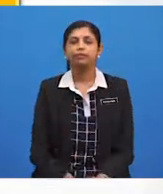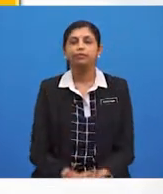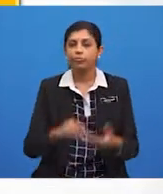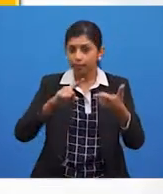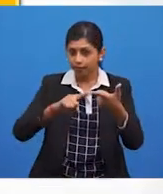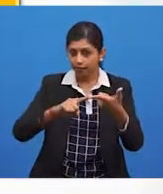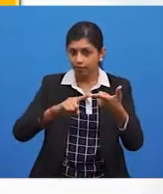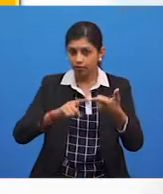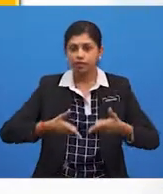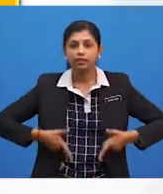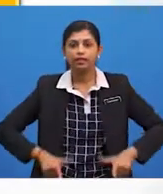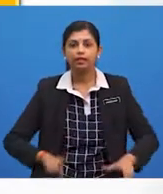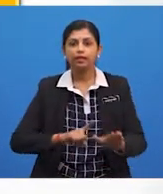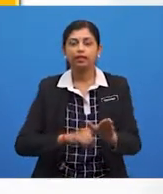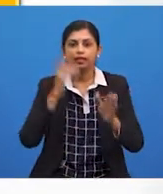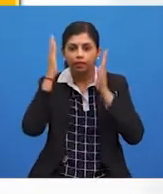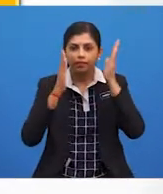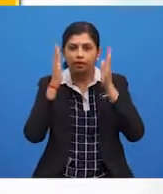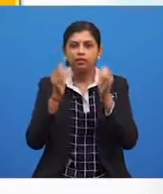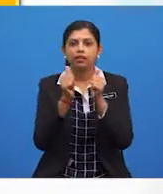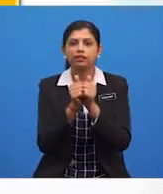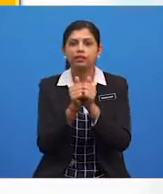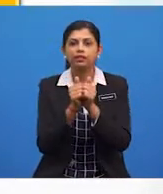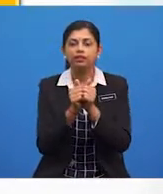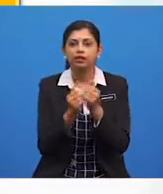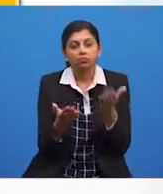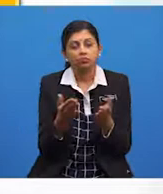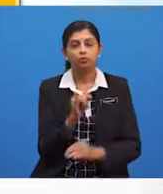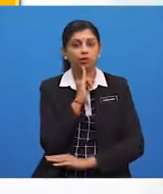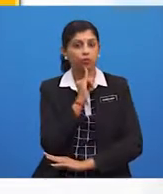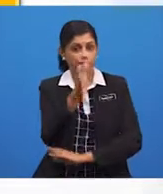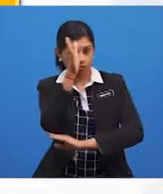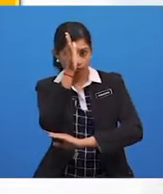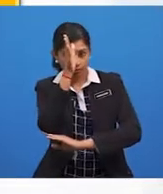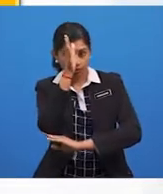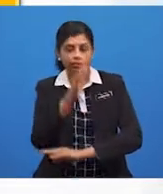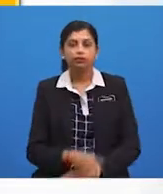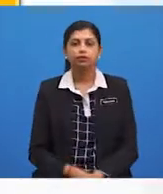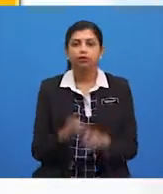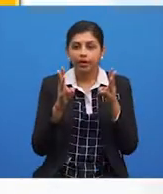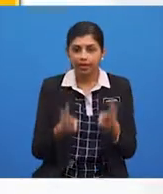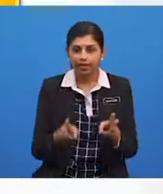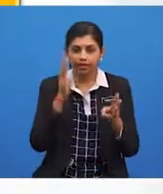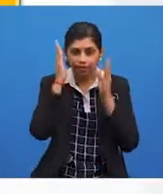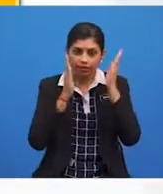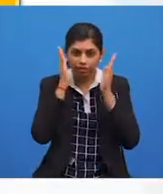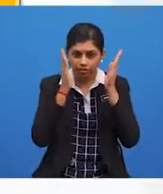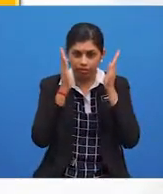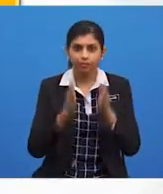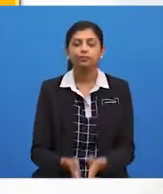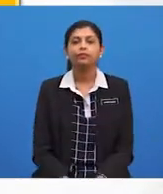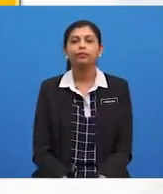kedua, dilahirkan di Malaysia dengan salah seorang ibu atau bapa adalah warga negara